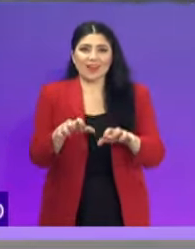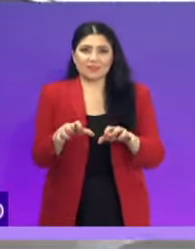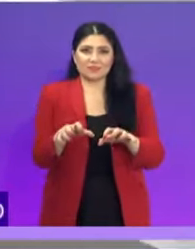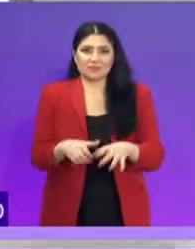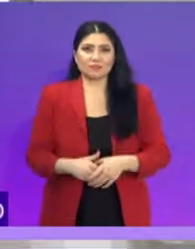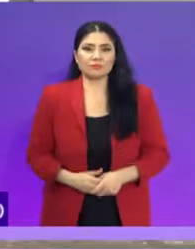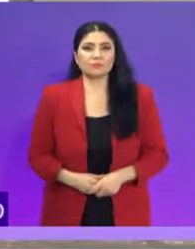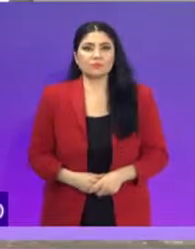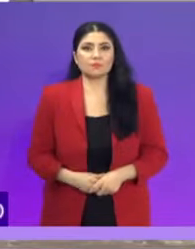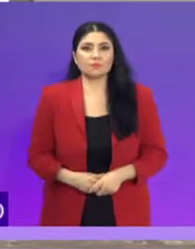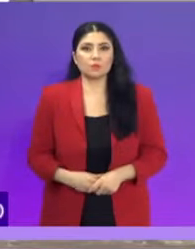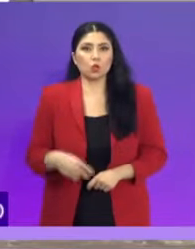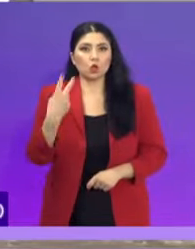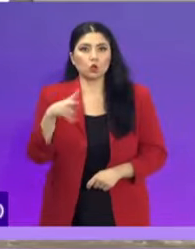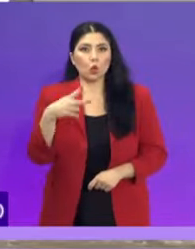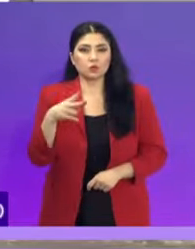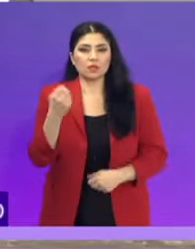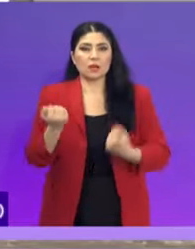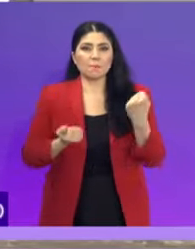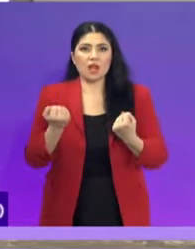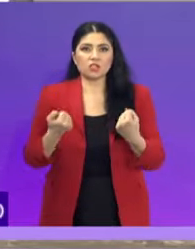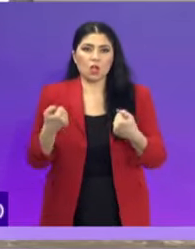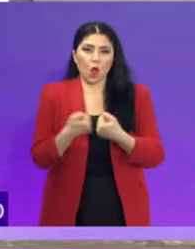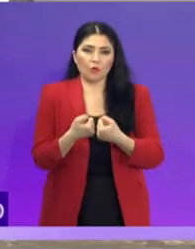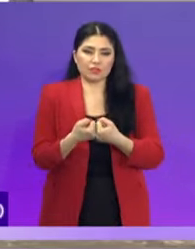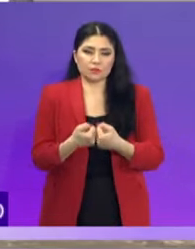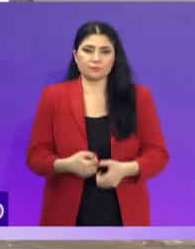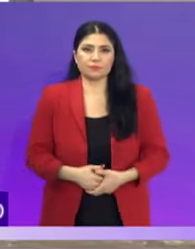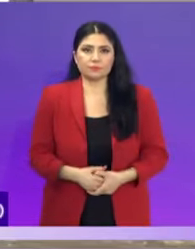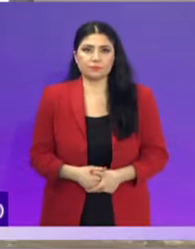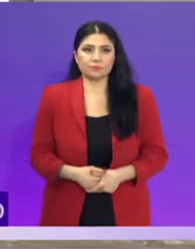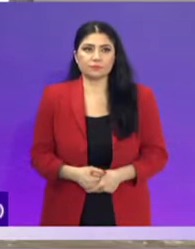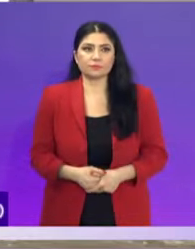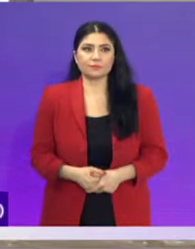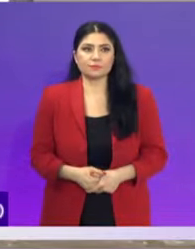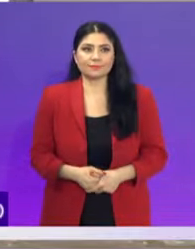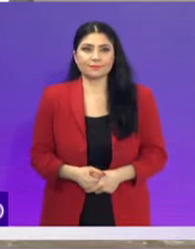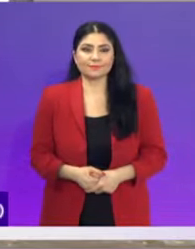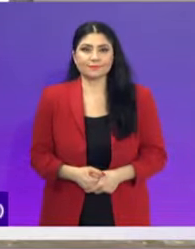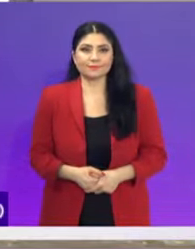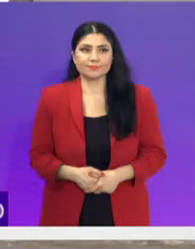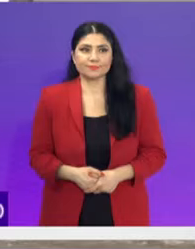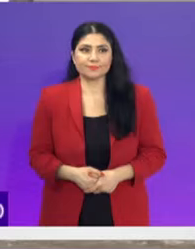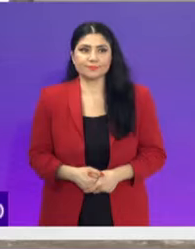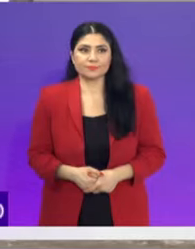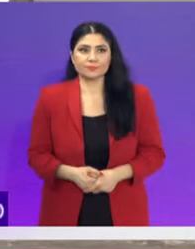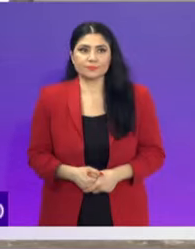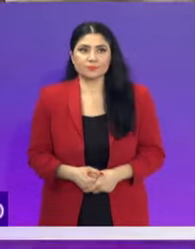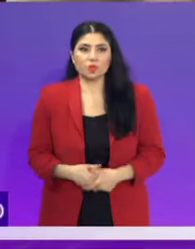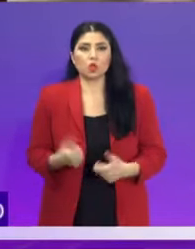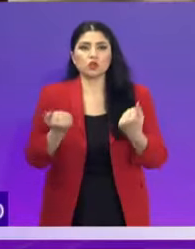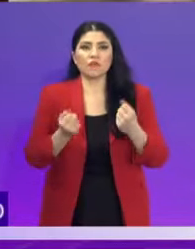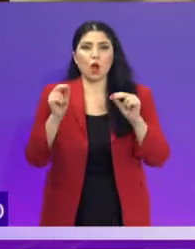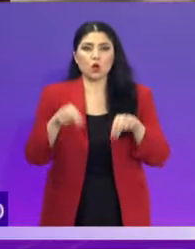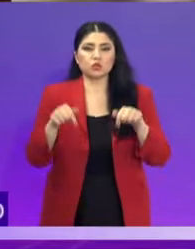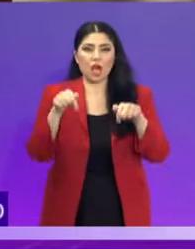că cel puțin 200 de mașini s-au tamponat, iar șoferii au sfârșit aici, la serviciul